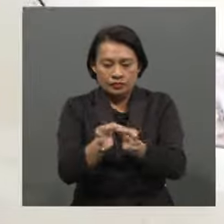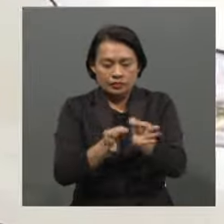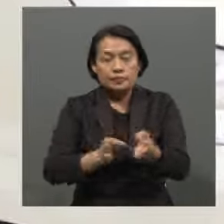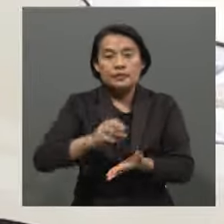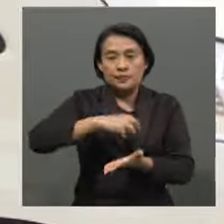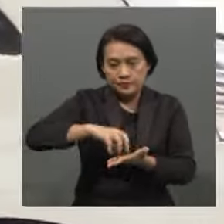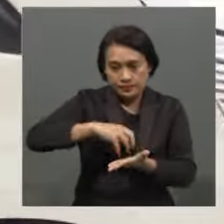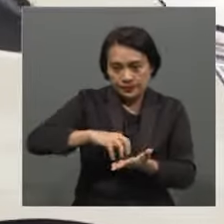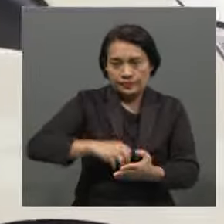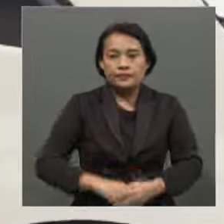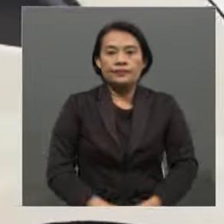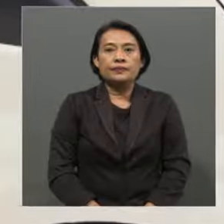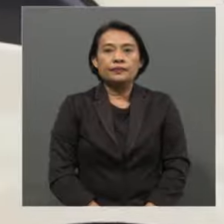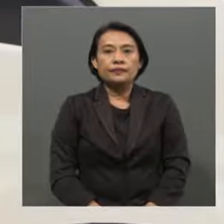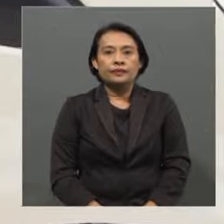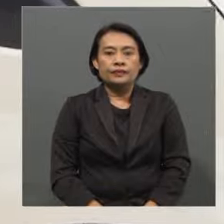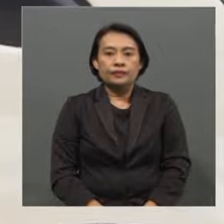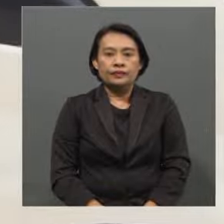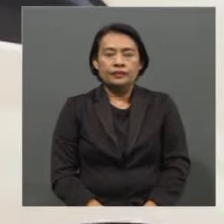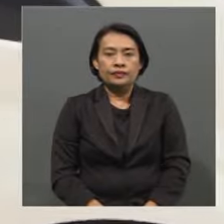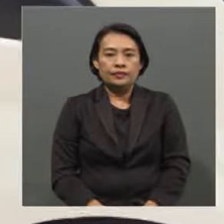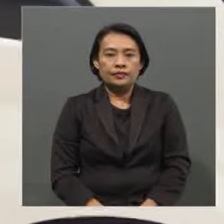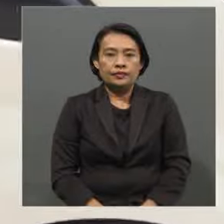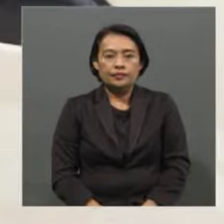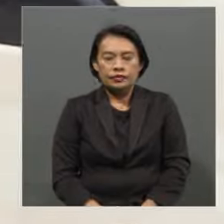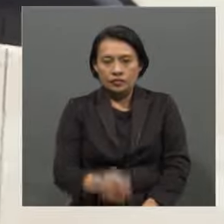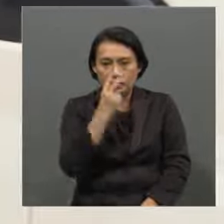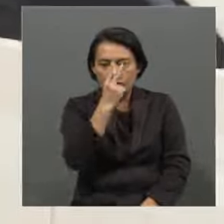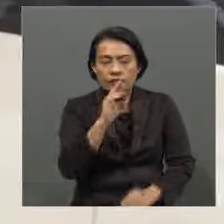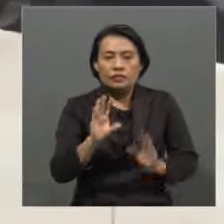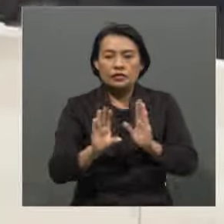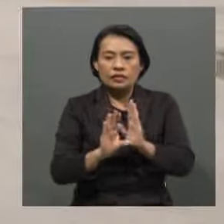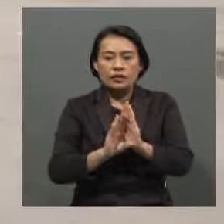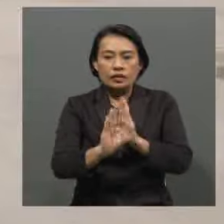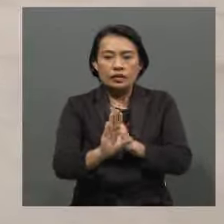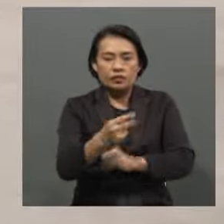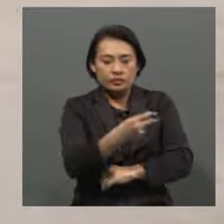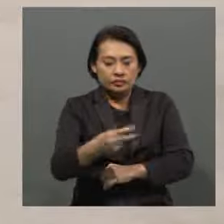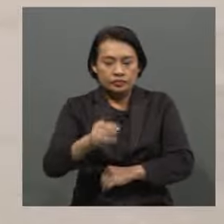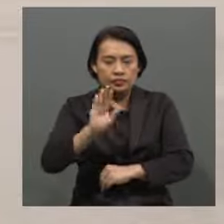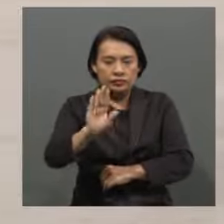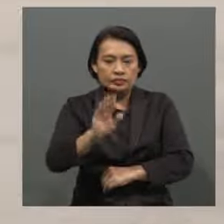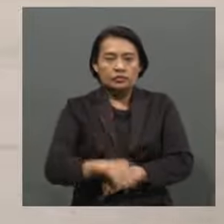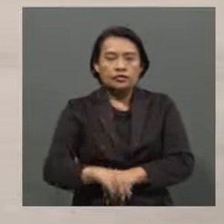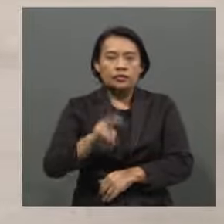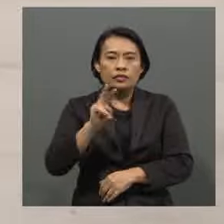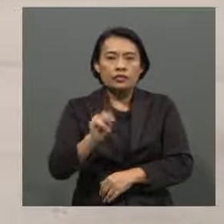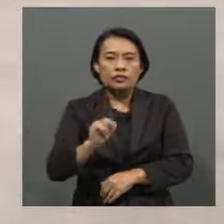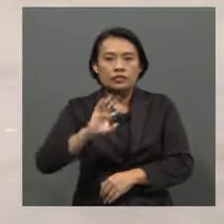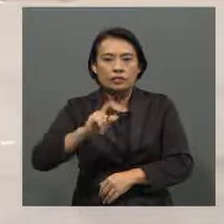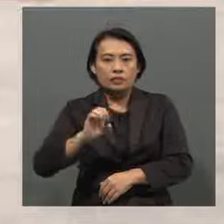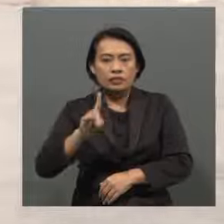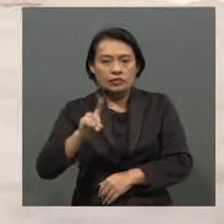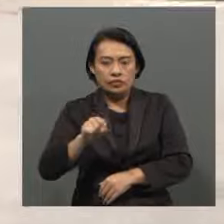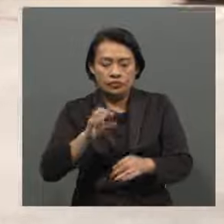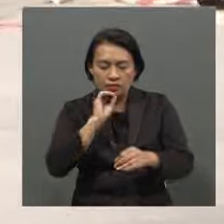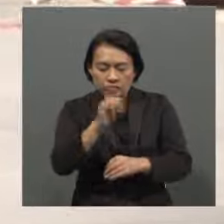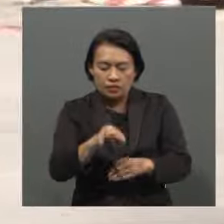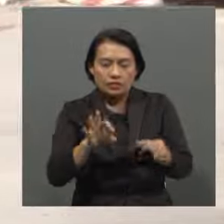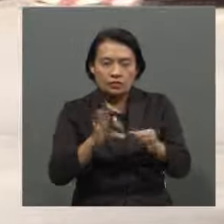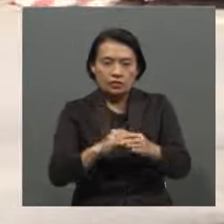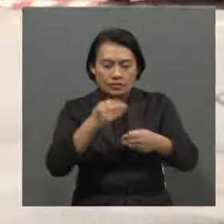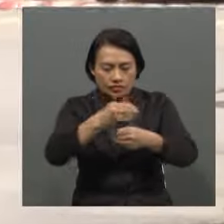อืเมื่อสักครู่คุณผู้ชมจะเห็นอินเสิร์ตภาพที่เป็นข้อความจากเพจชิดเมธีน่ะบอกว่าแบบออยกอดใหญ่เลยใช่มั้ย